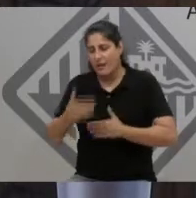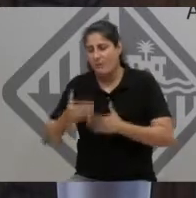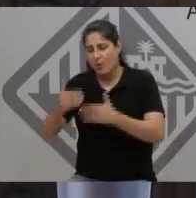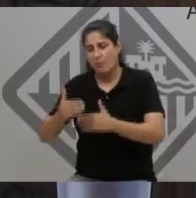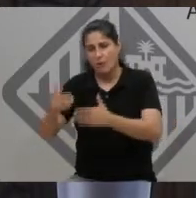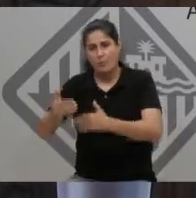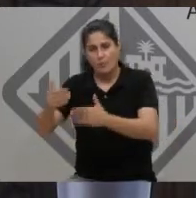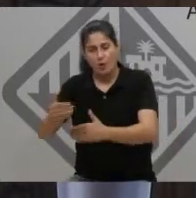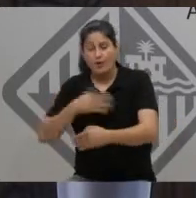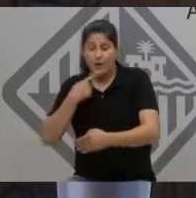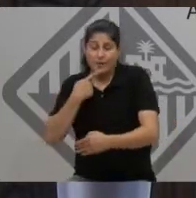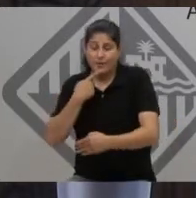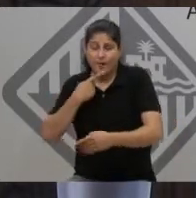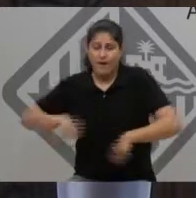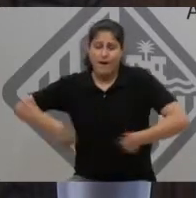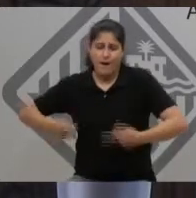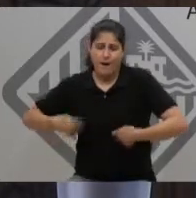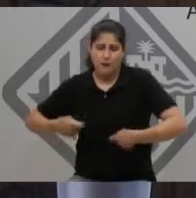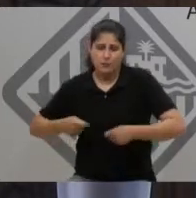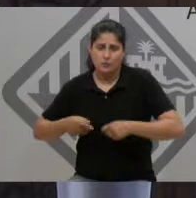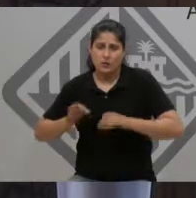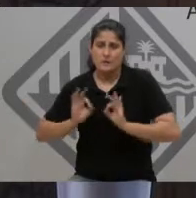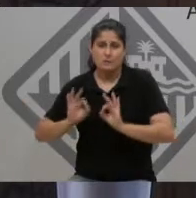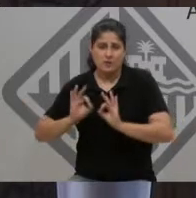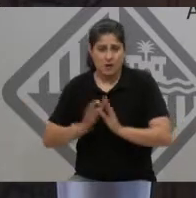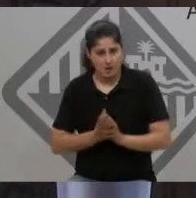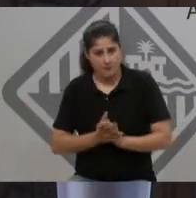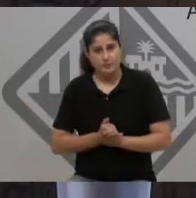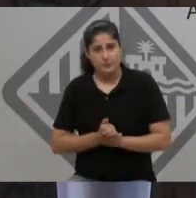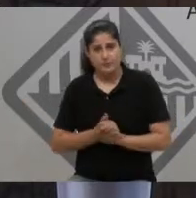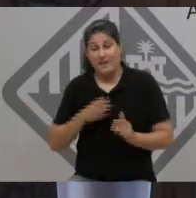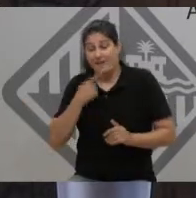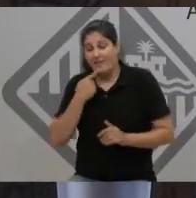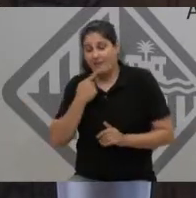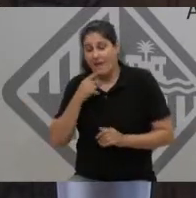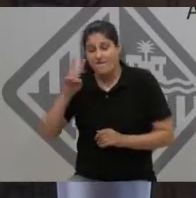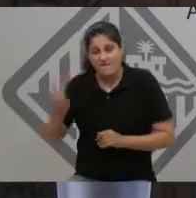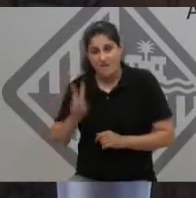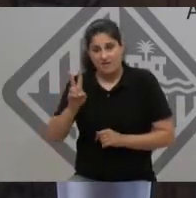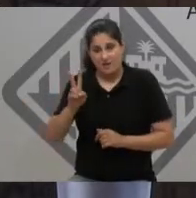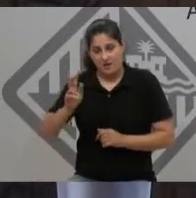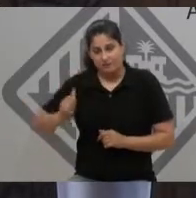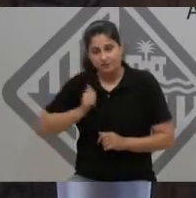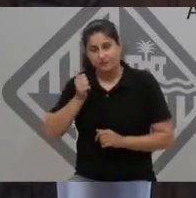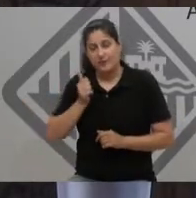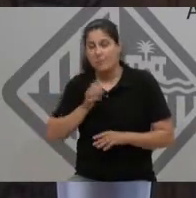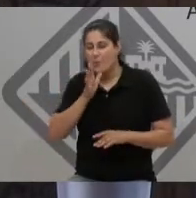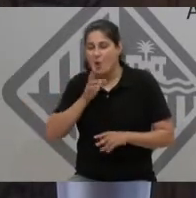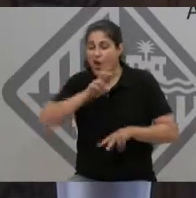l'ús suposa, de qualque manera, no aprofitar tots els avantatges que té les renovacions i que